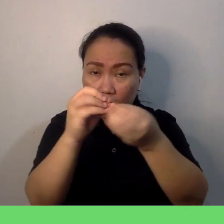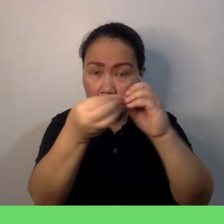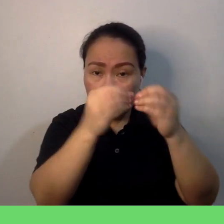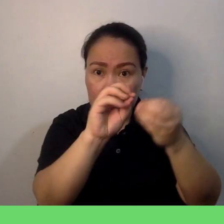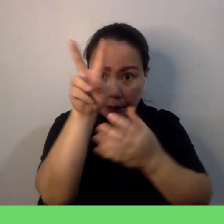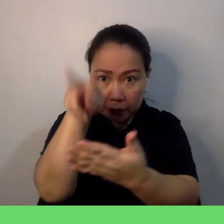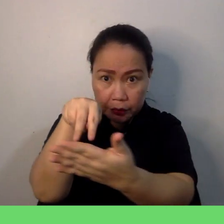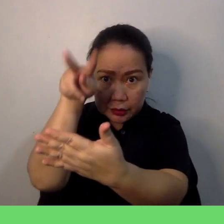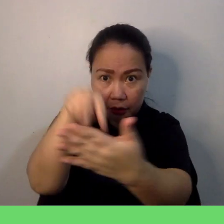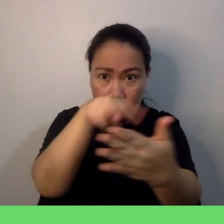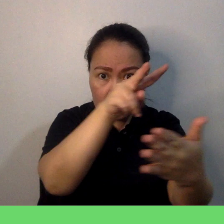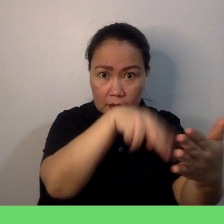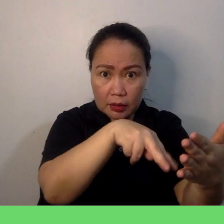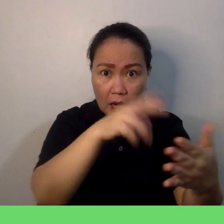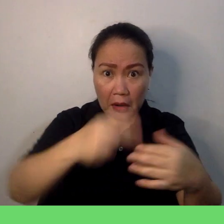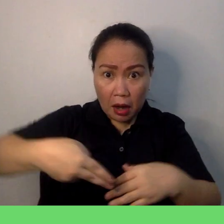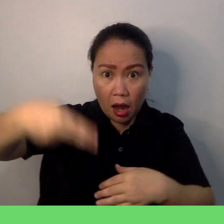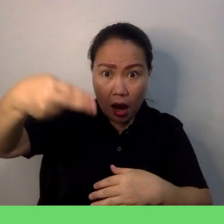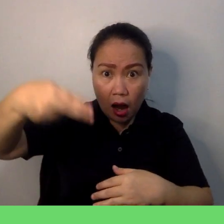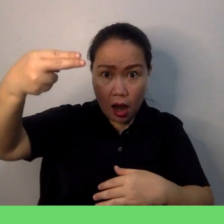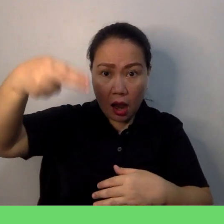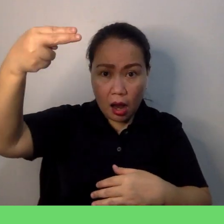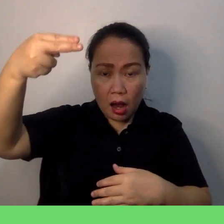nababasa natin ay kapag tumataas ang